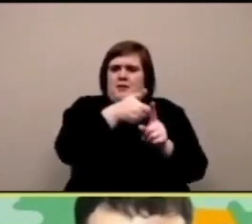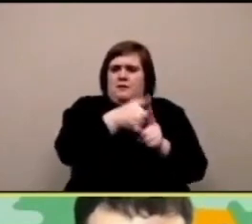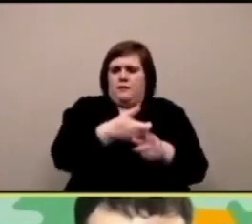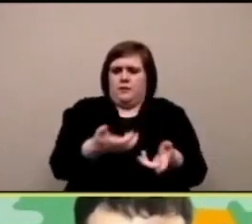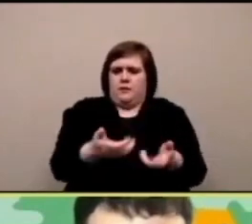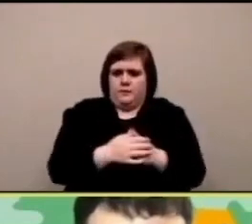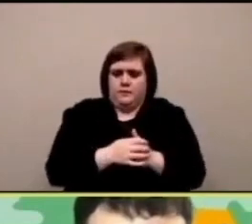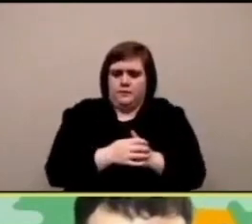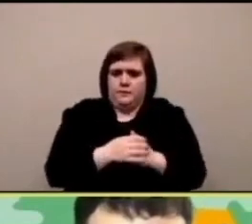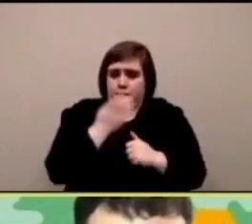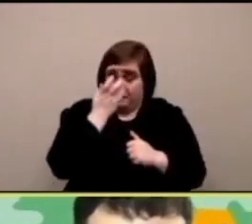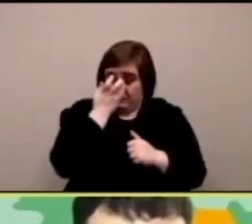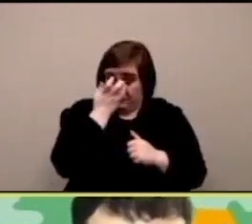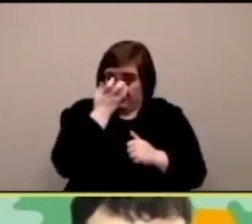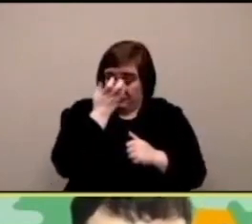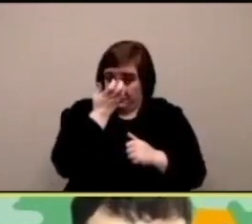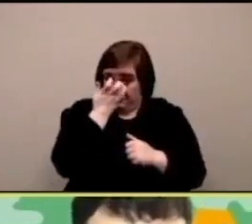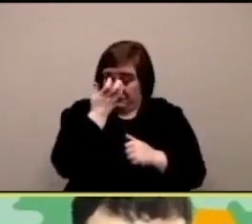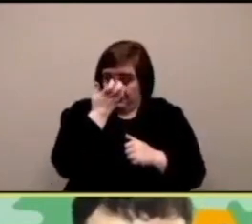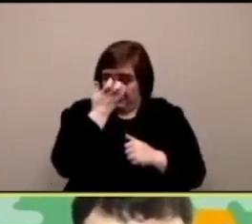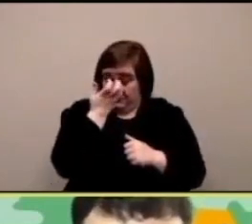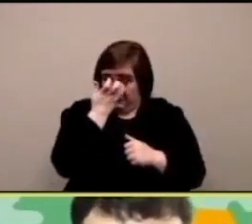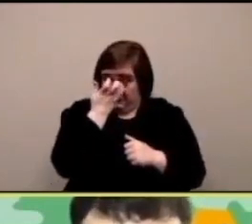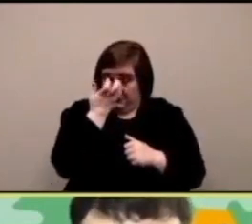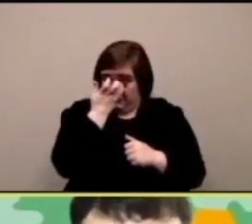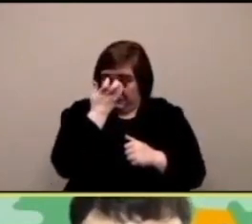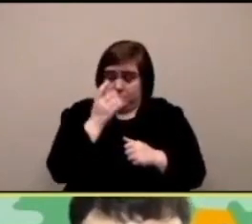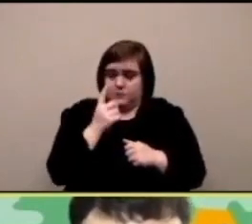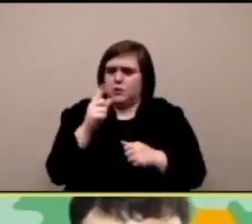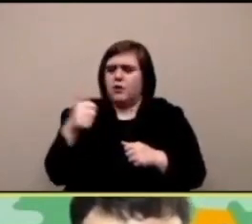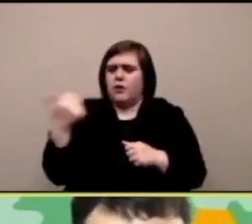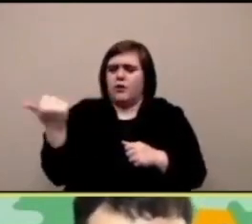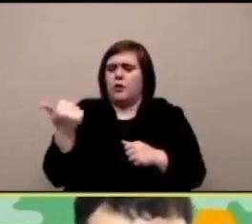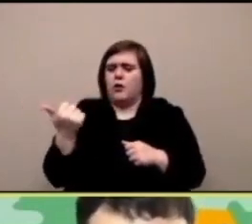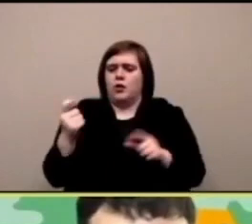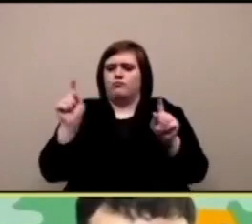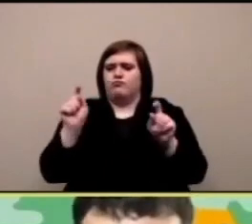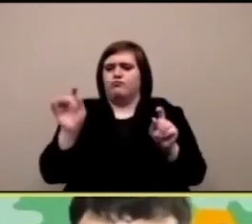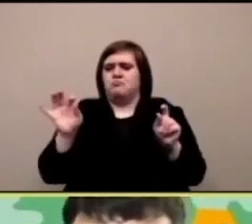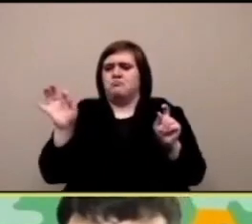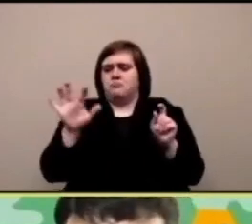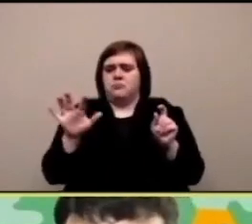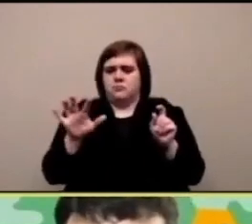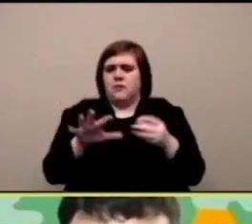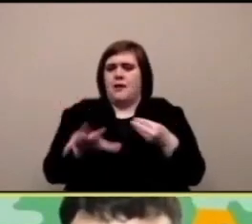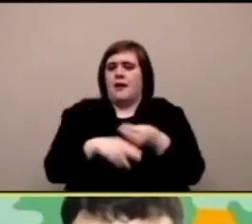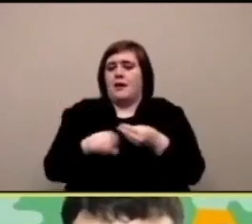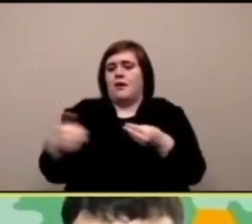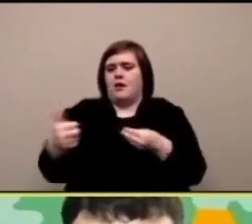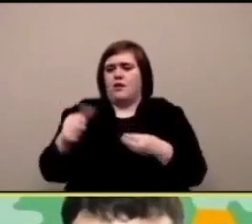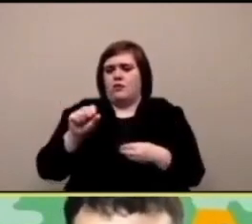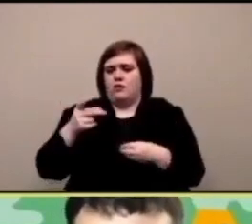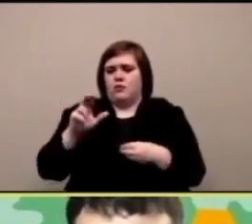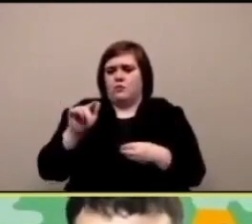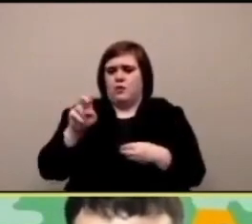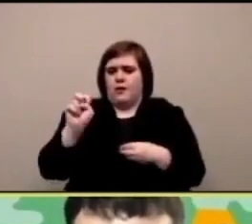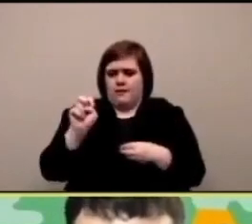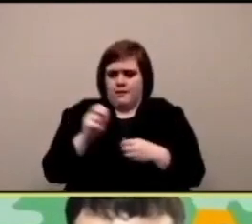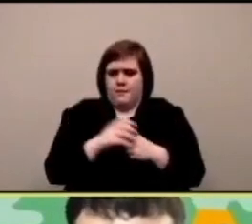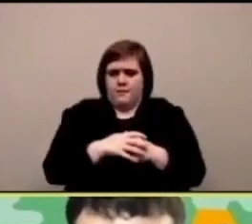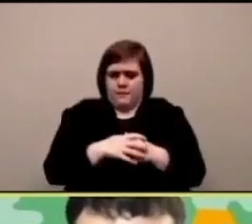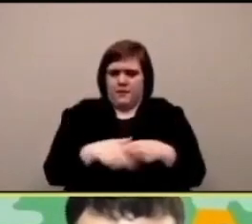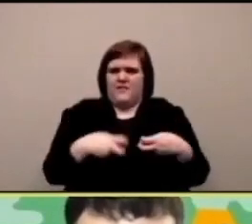ぶつかったり動いたりということなのでこのアクターは